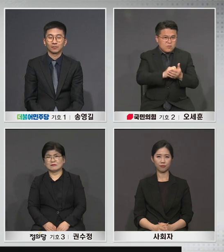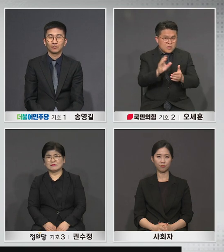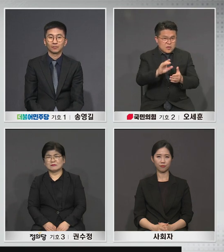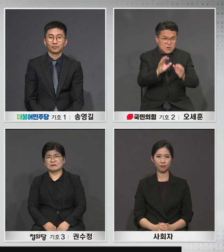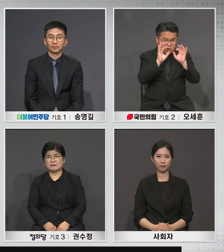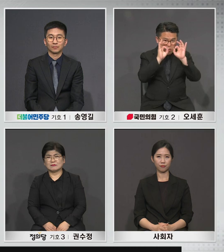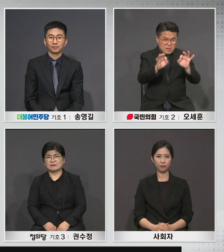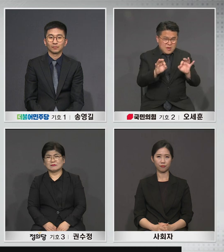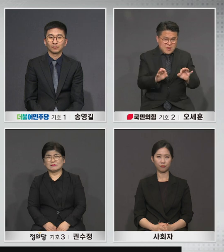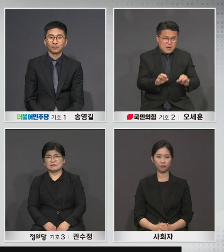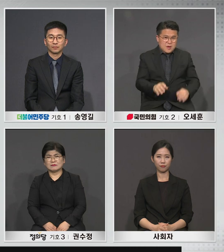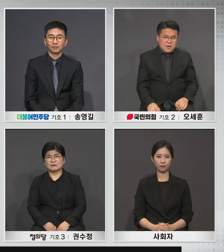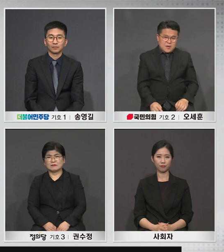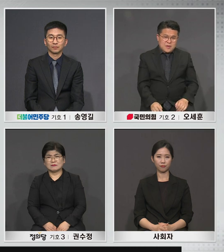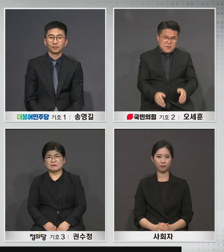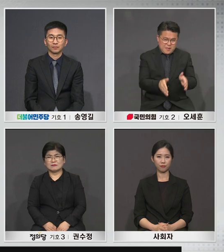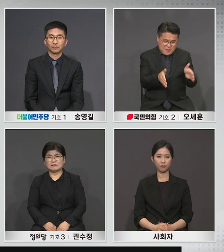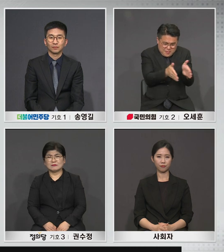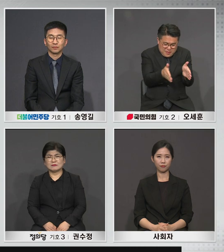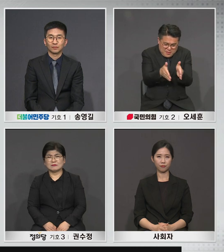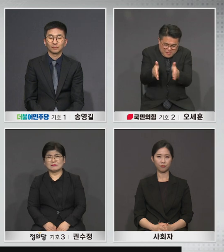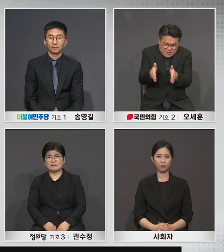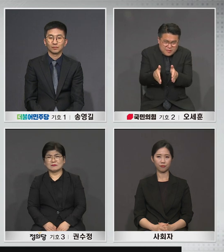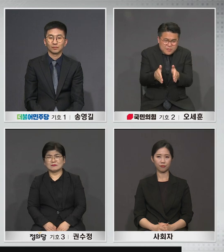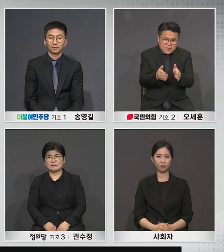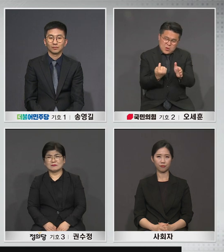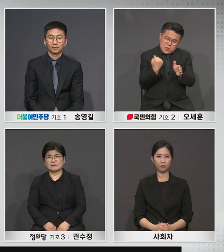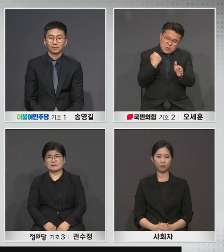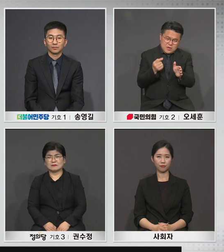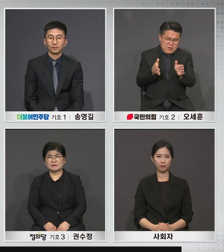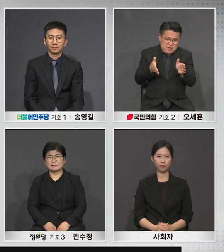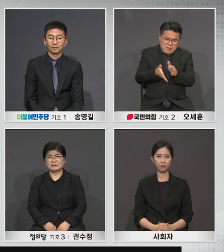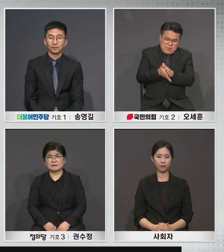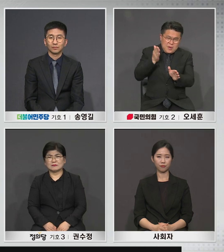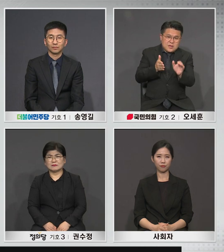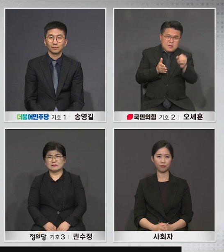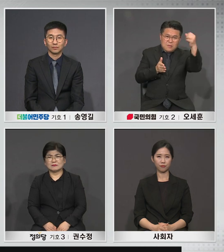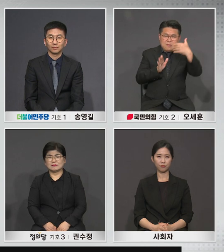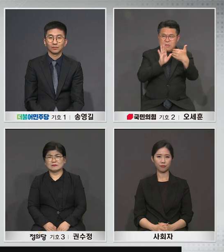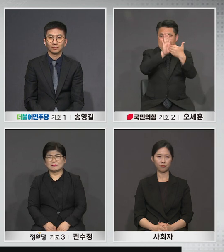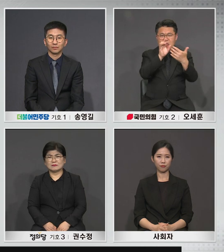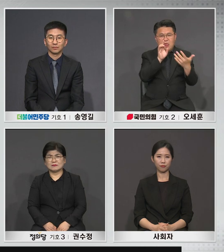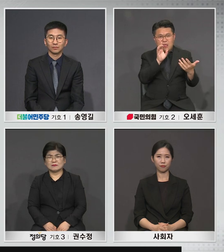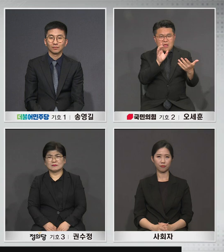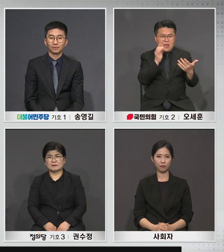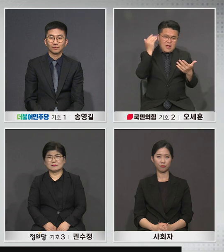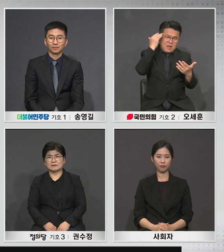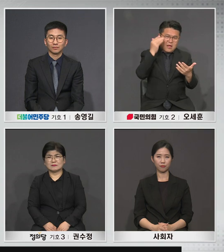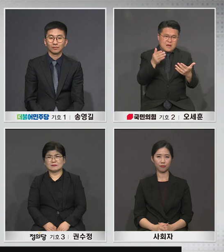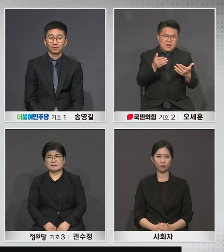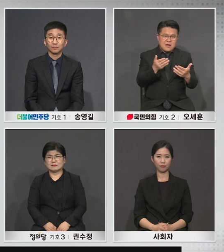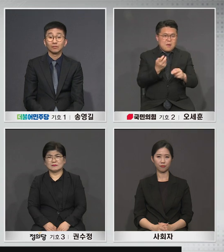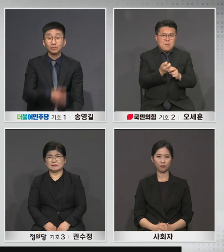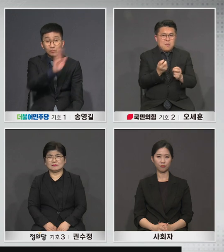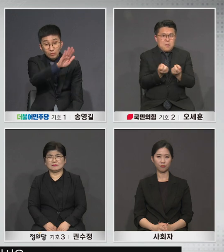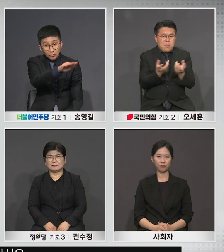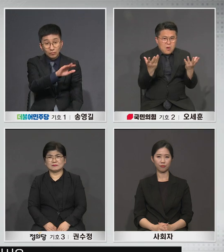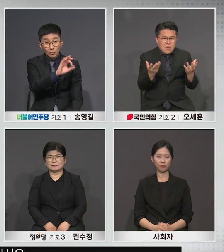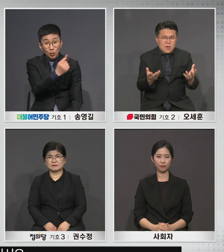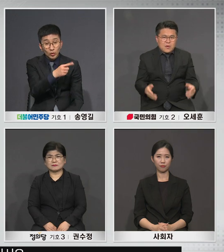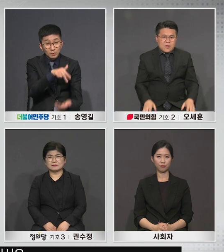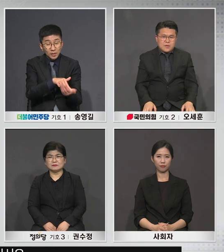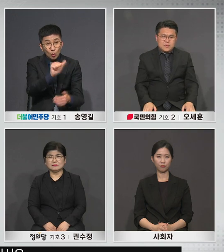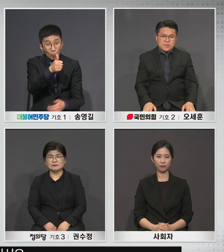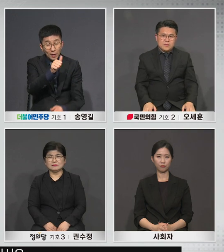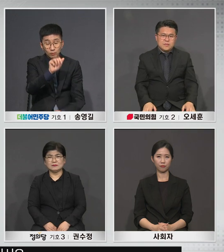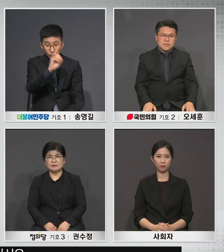걸 보십시오. 뒷동에 빛이 하나도 들어가지 않게 생겼어요. 이거 이상의 다른 방법이 어떻게 나올 수 있다는 아니 오세훈 후보는 500%,